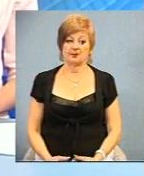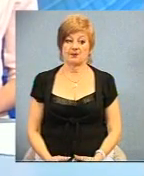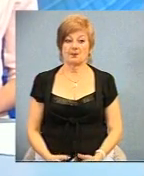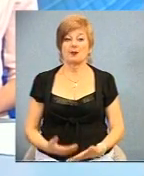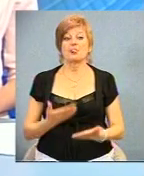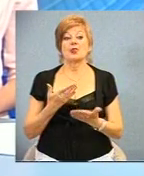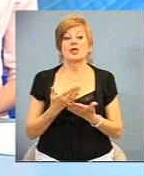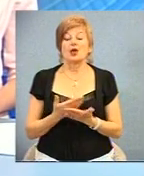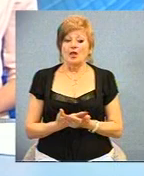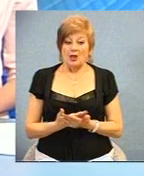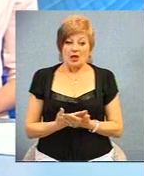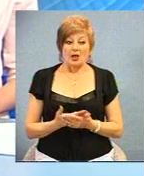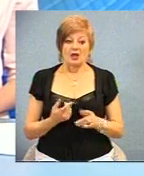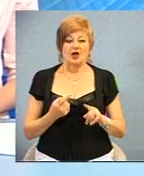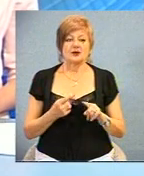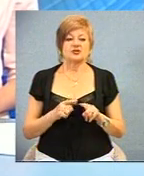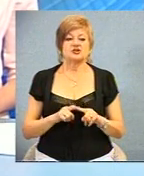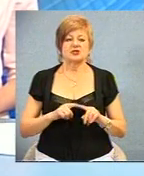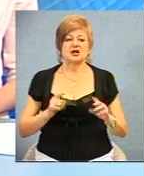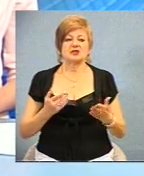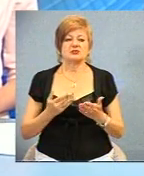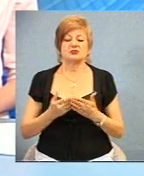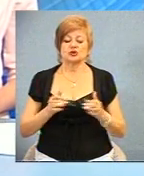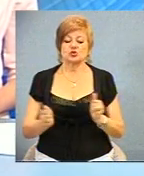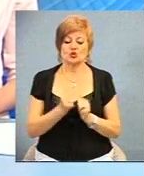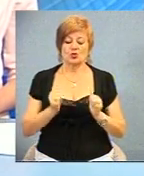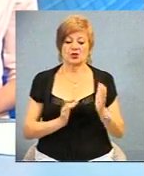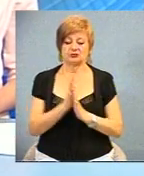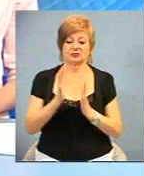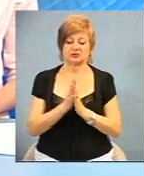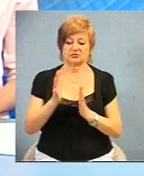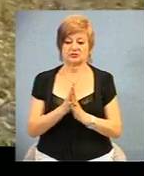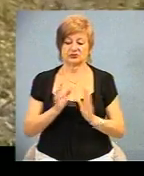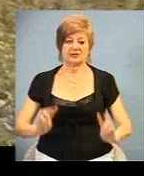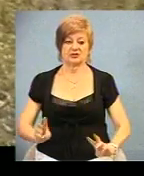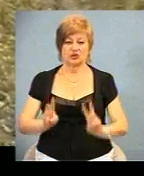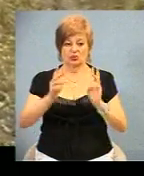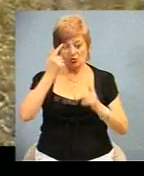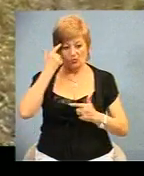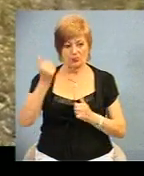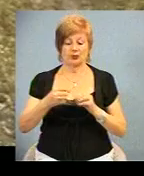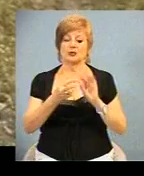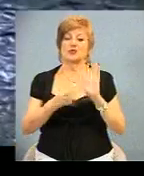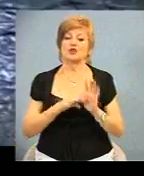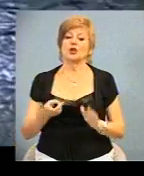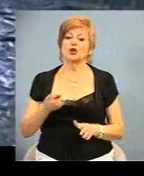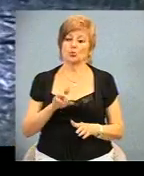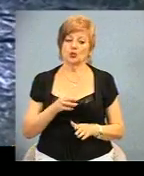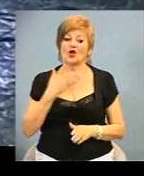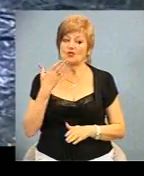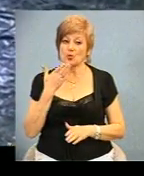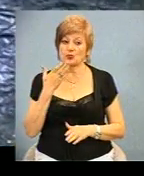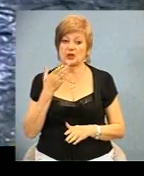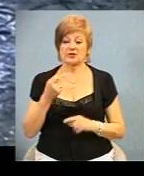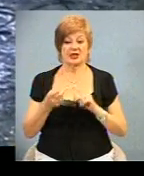Між селами Лисогірка та Біленьке зайнявся сухостій. Повідомлення до служби порятунку надійшло 18 липня о півдні.